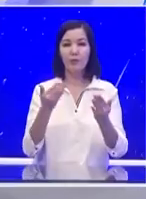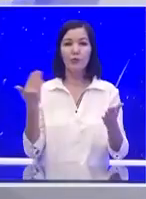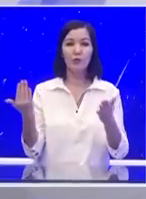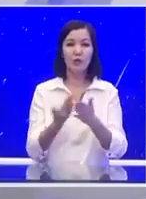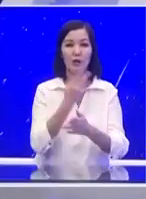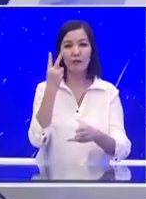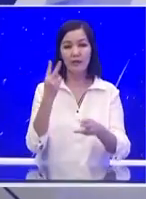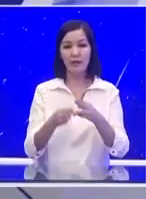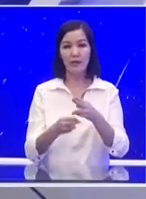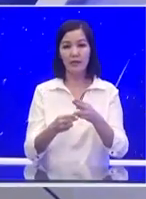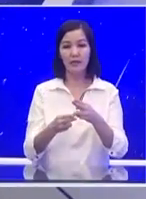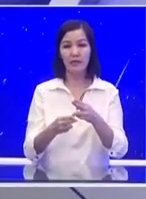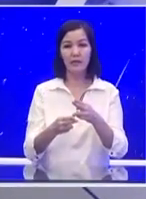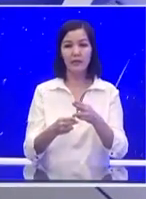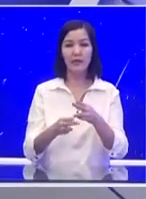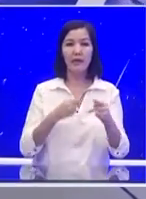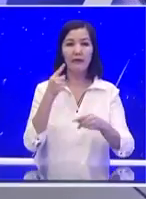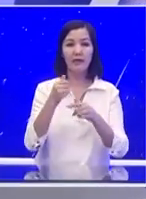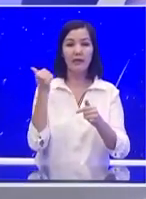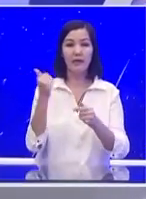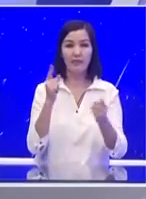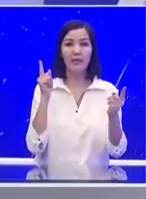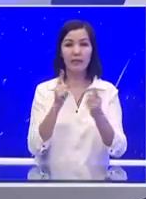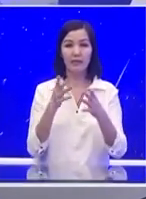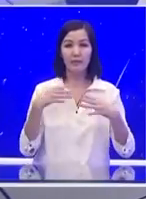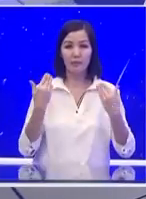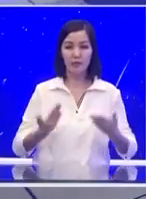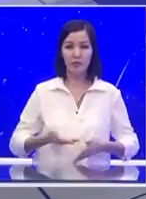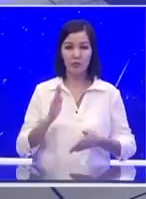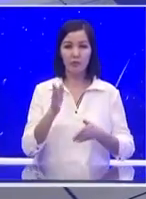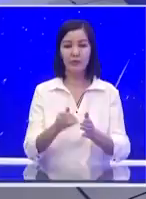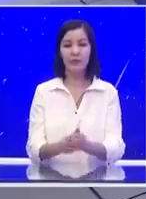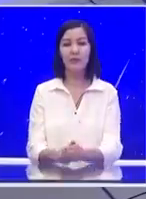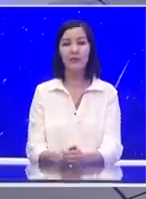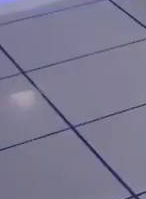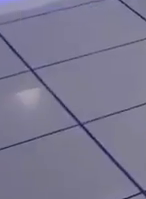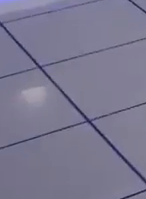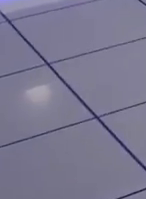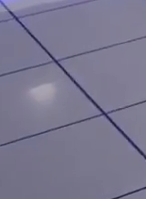бүгінгі айтар ақпарат осы. Біз өздеріңізбен келер апта дүйсенбіде қауышамыз. Аман болыңыздар.